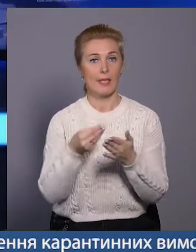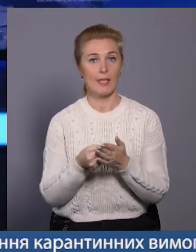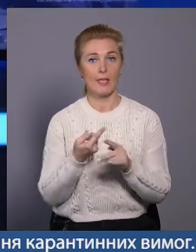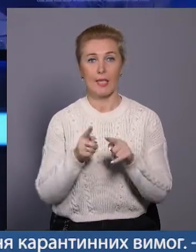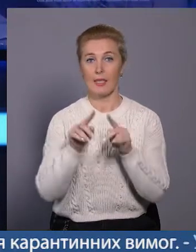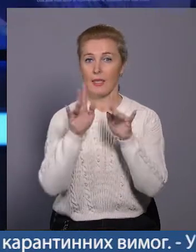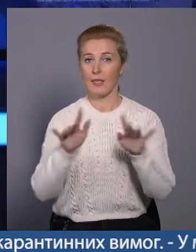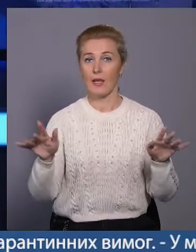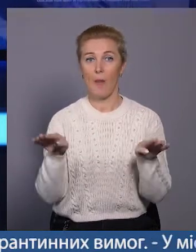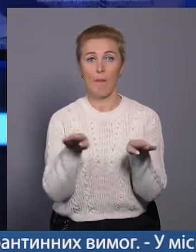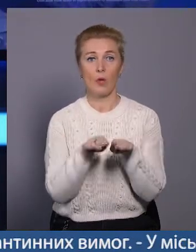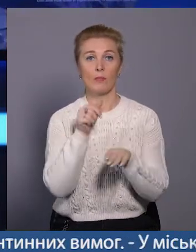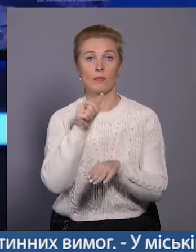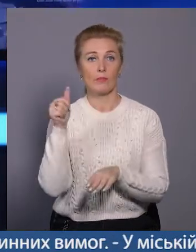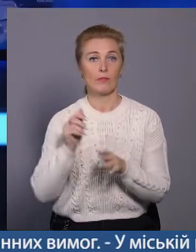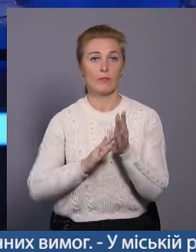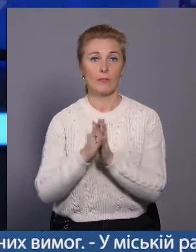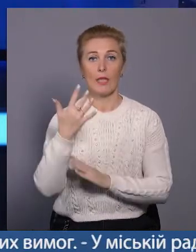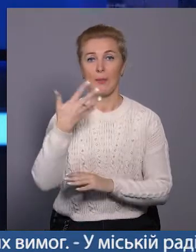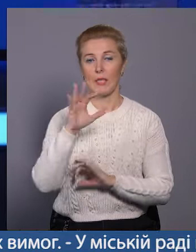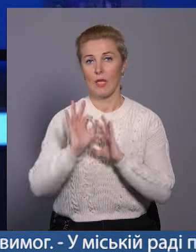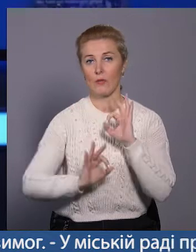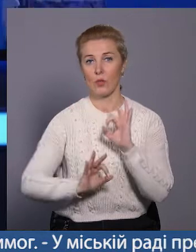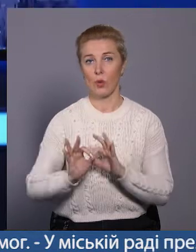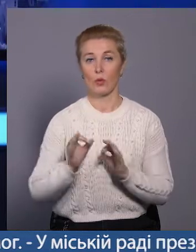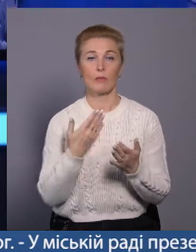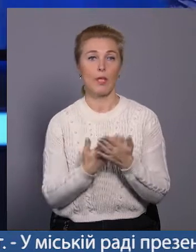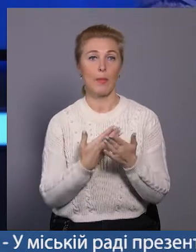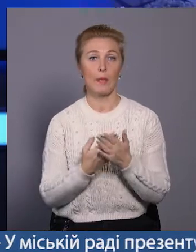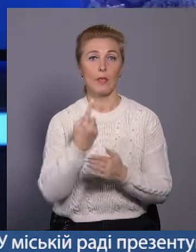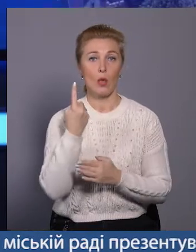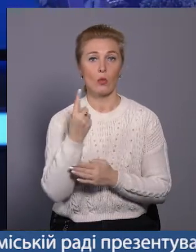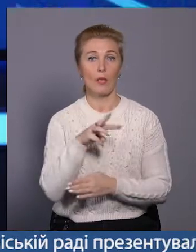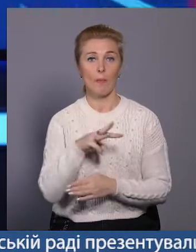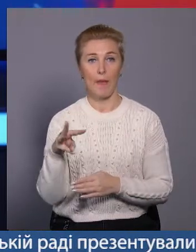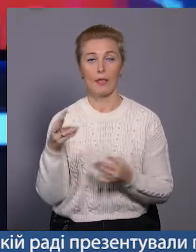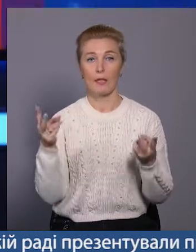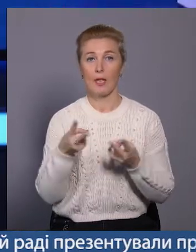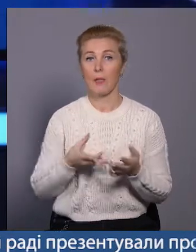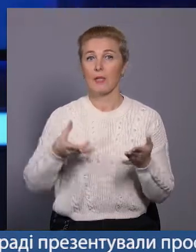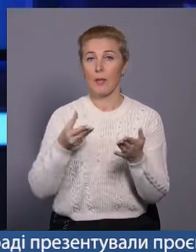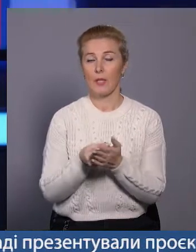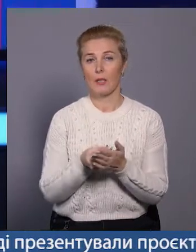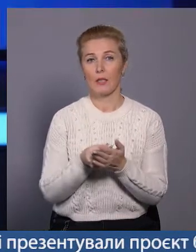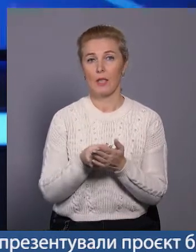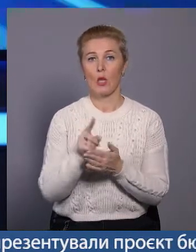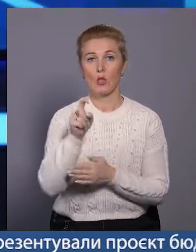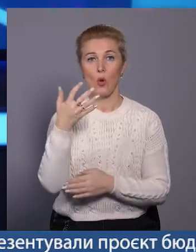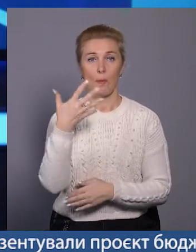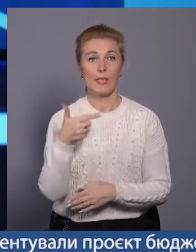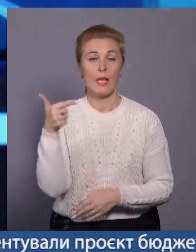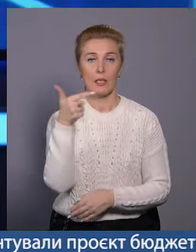дерева порівняно з минулим роком зросли на 50%. Приміром, за метрову ялинку доведеться викласти щонайменше